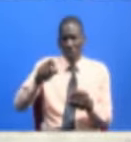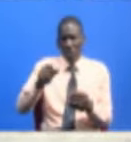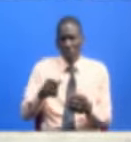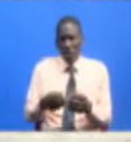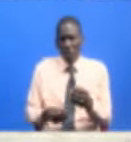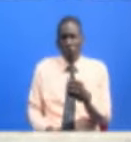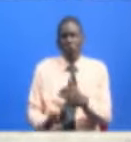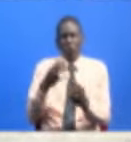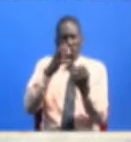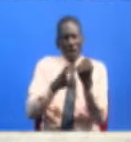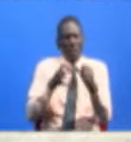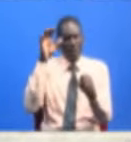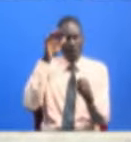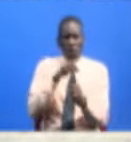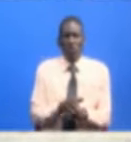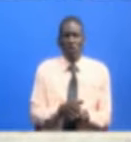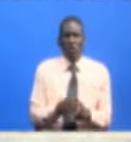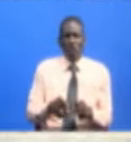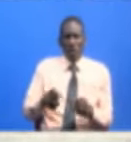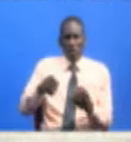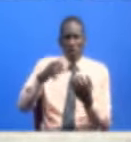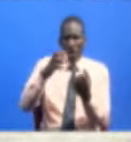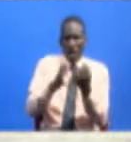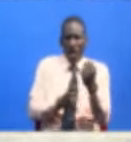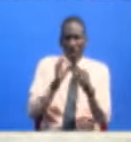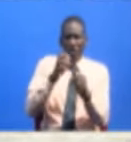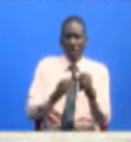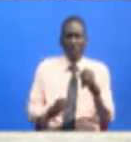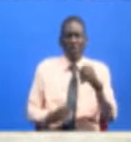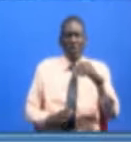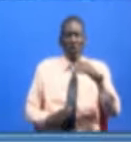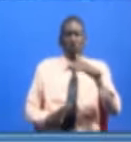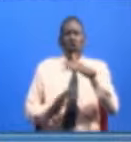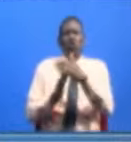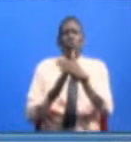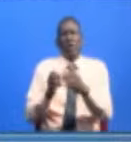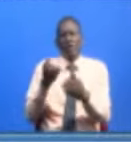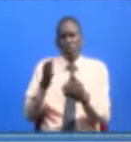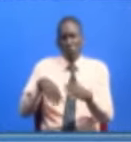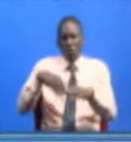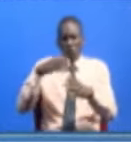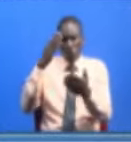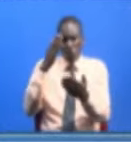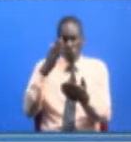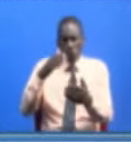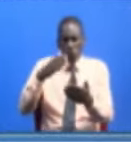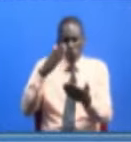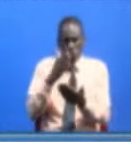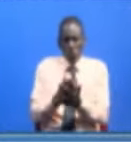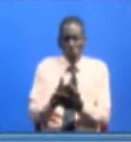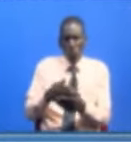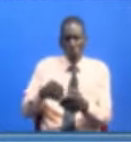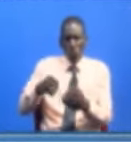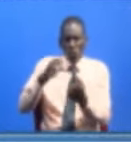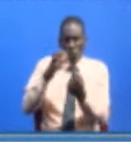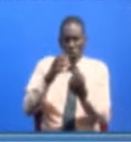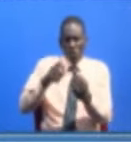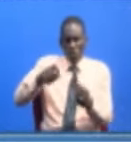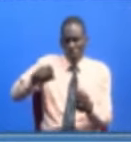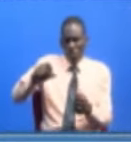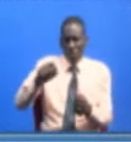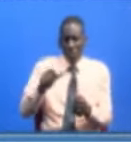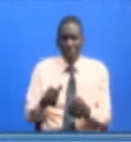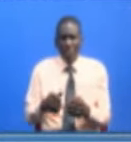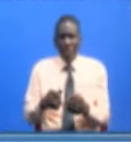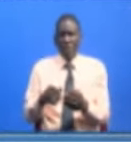La pili ni kwamba mazao ya kiwango cha juu yanapatikana kwa mbegu ambazo ni halali. Kwa mbegu ambazo ni feki ni tofauti kabisa. Mimea